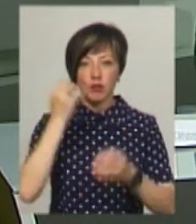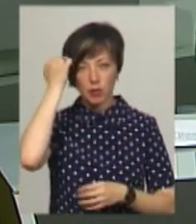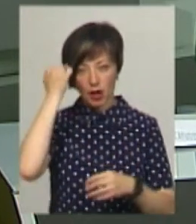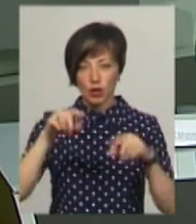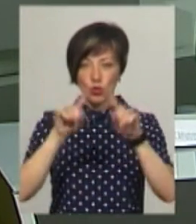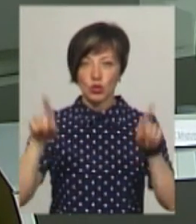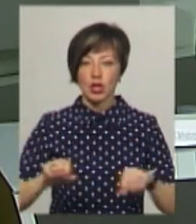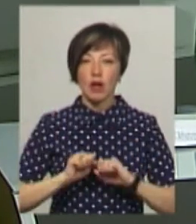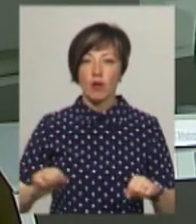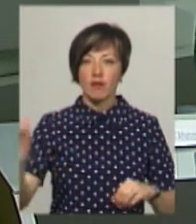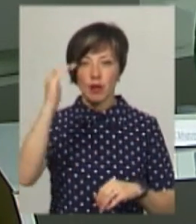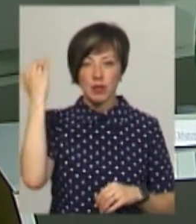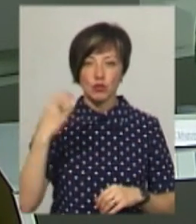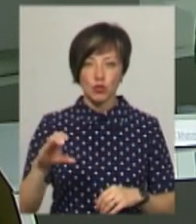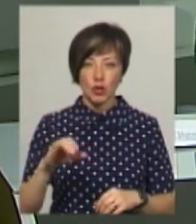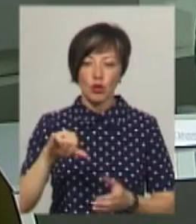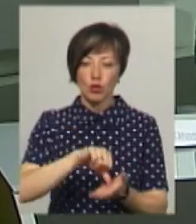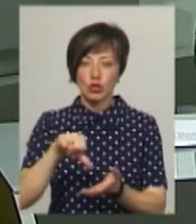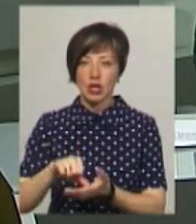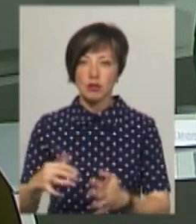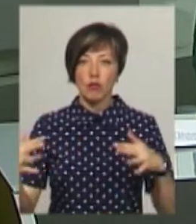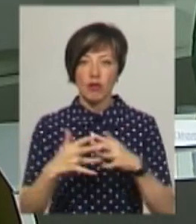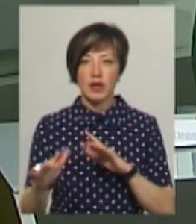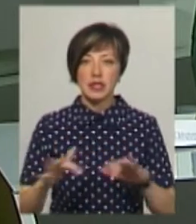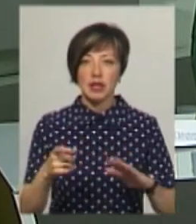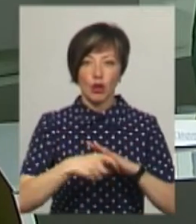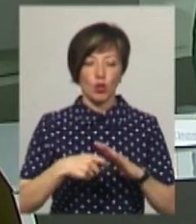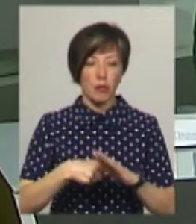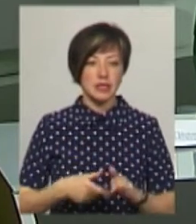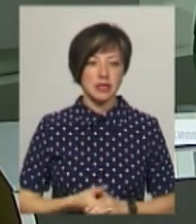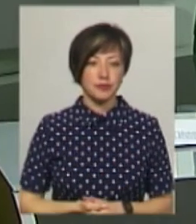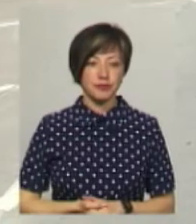меморіальної дошки героїв Небесної Сотні та учасників бойових дій на Донбасі.